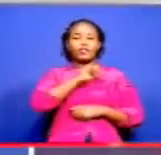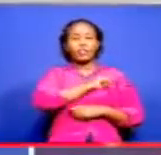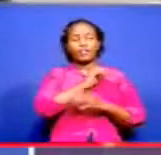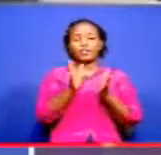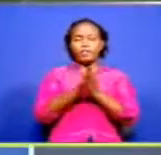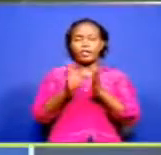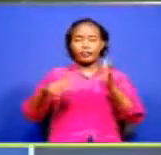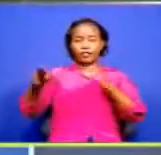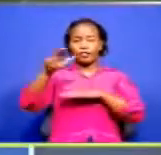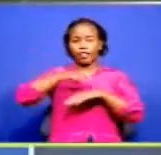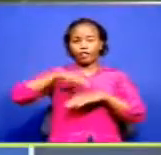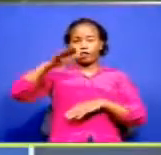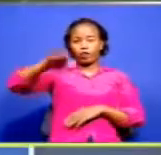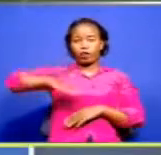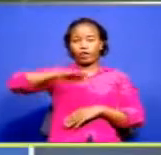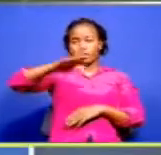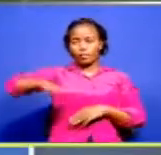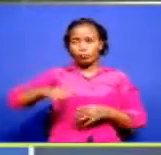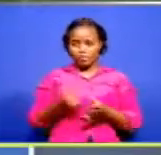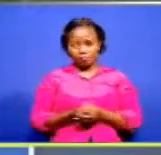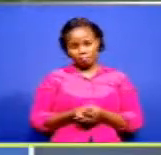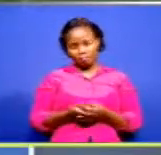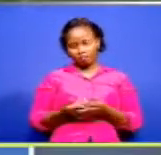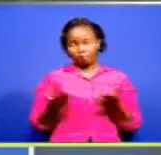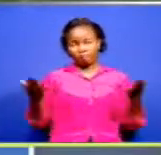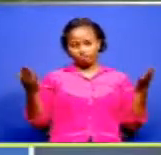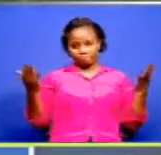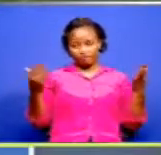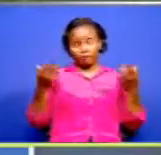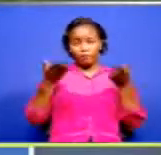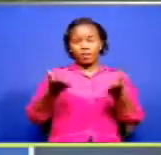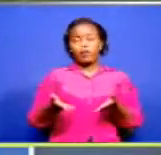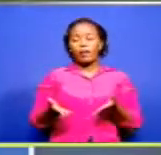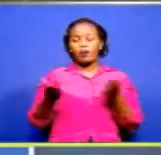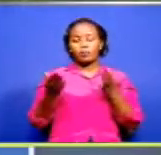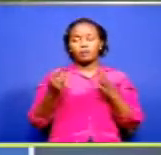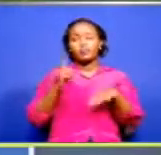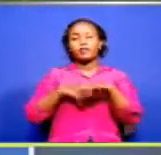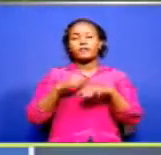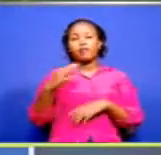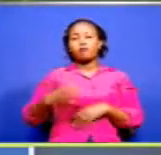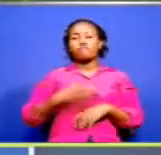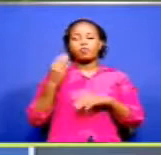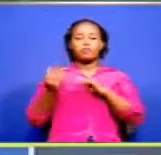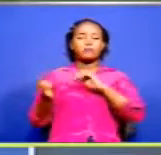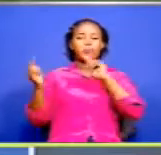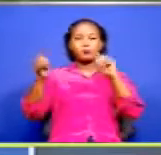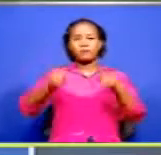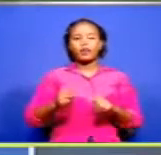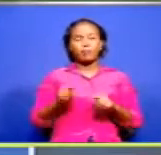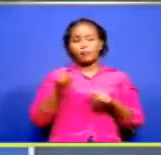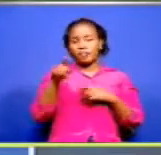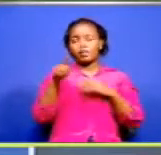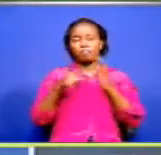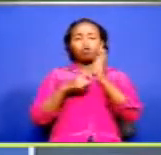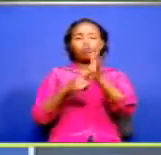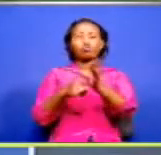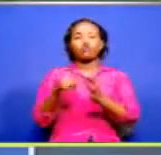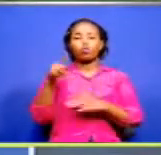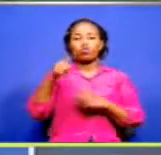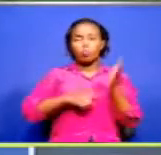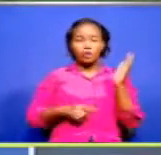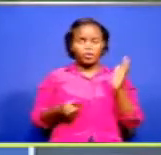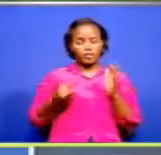la kitaifa. Wanasema afikaye kisimani wa kwanza hunywa maji maenge. Msemo huu unadhihirika hatua